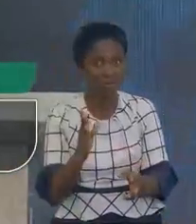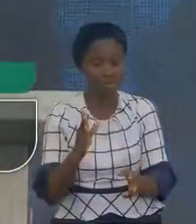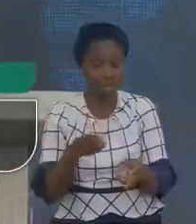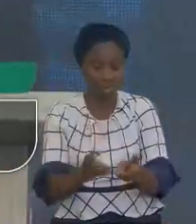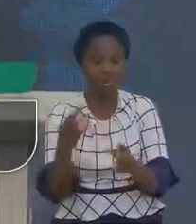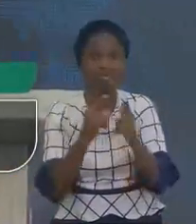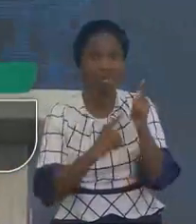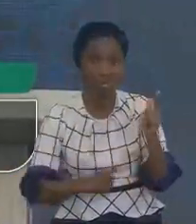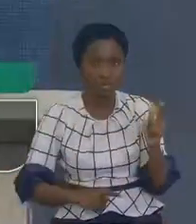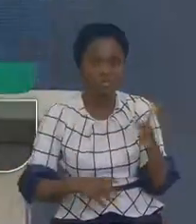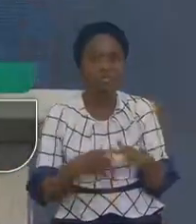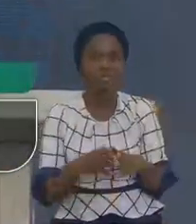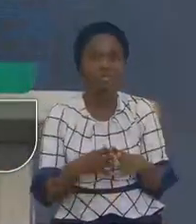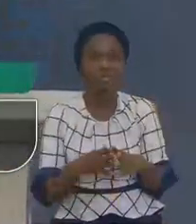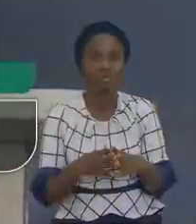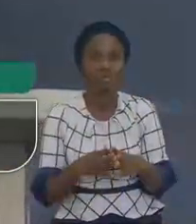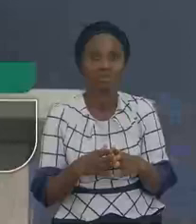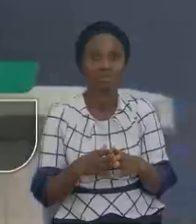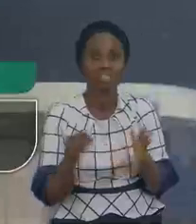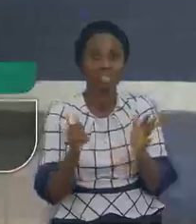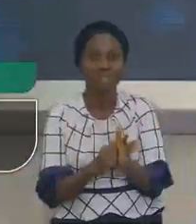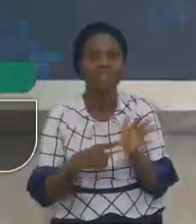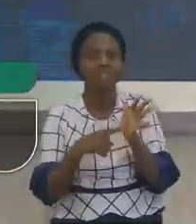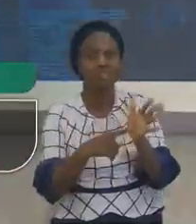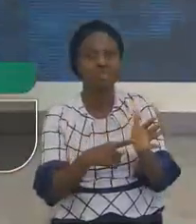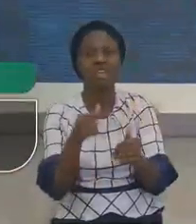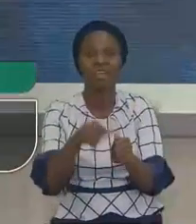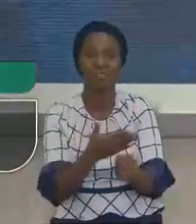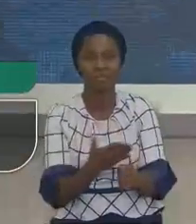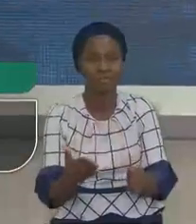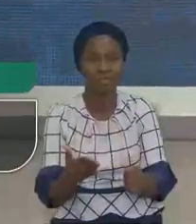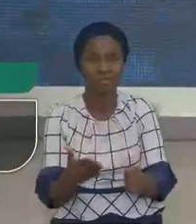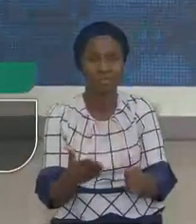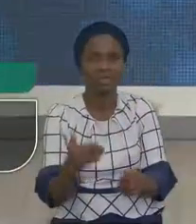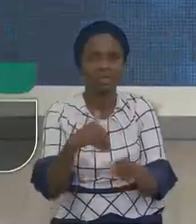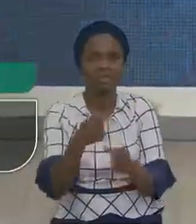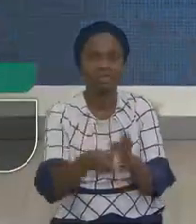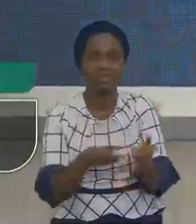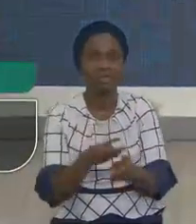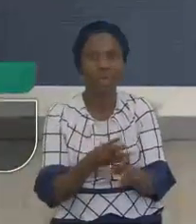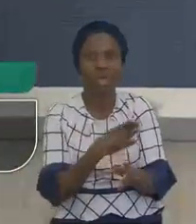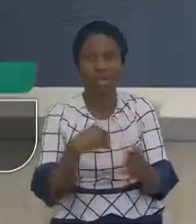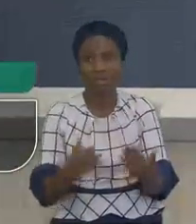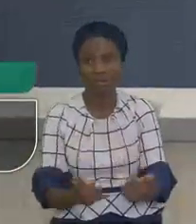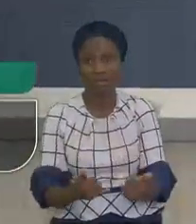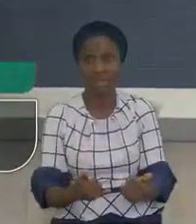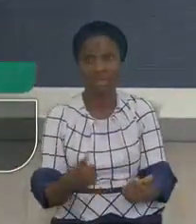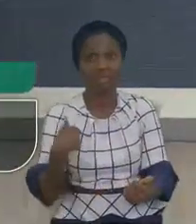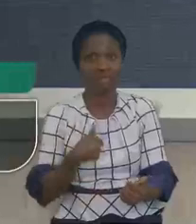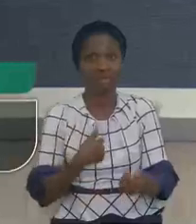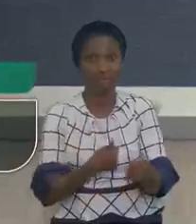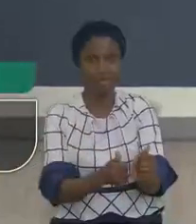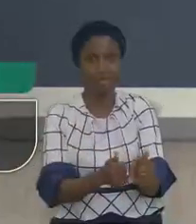Il a tout montré dans la parole. Maintenant, nous suivons par la décision. Nous suivons